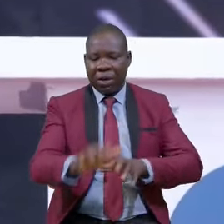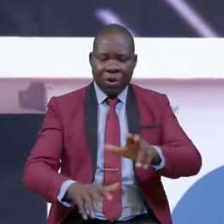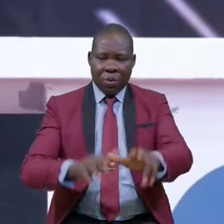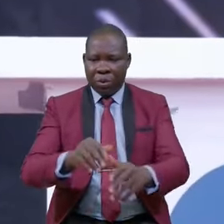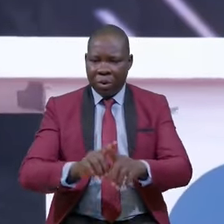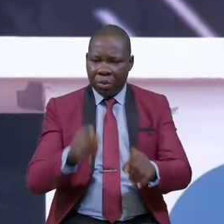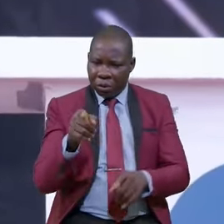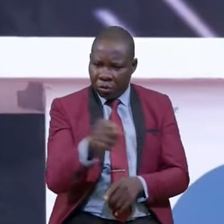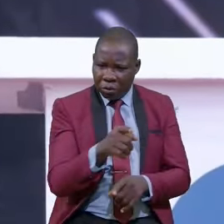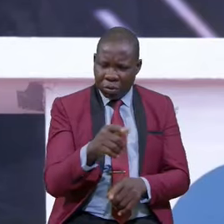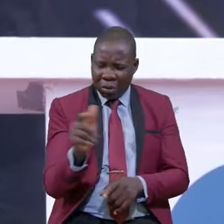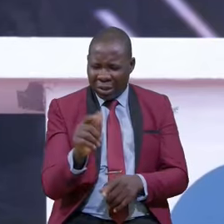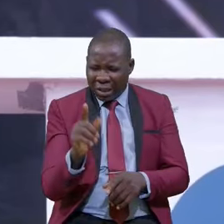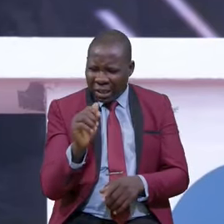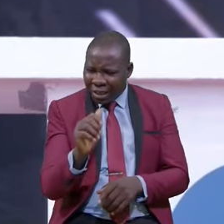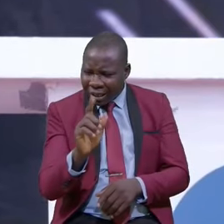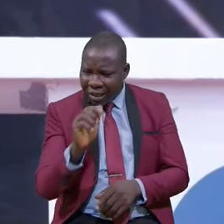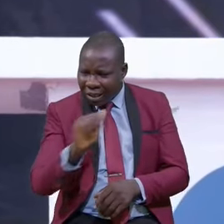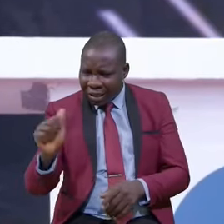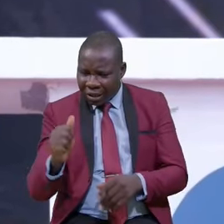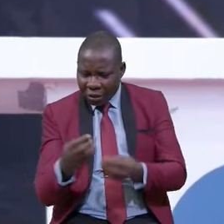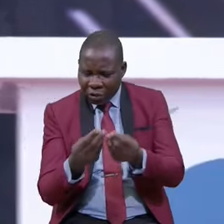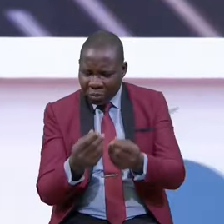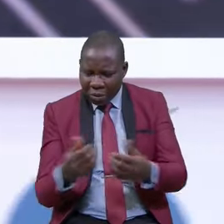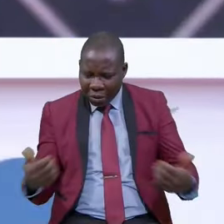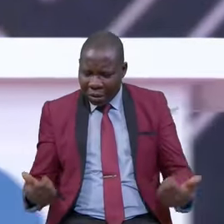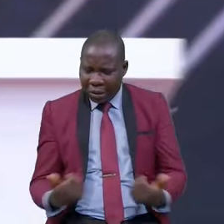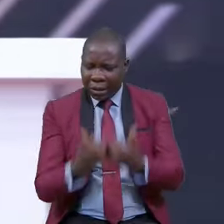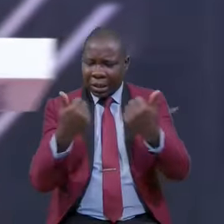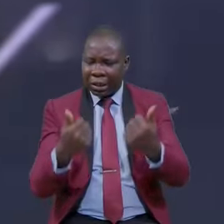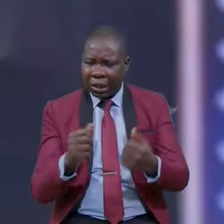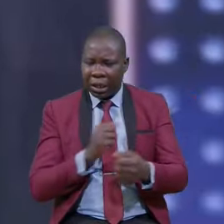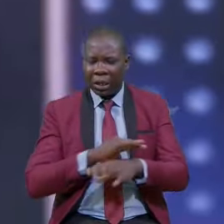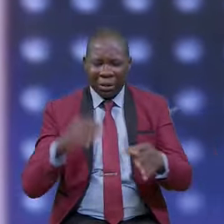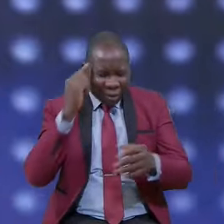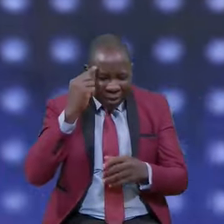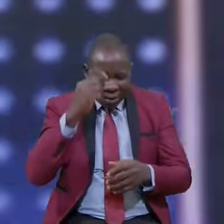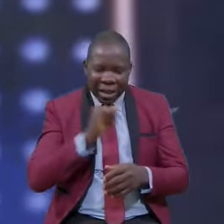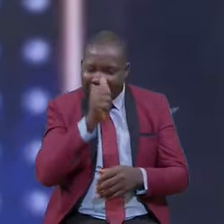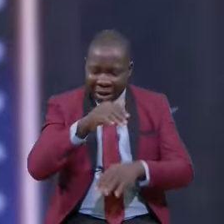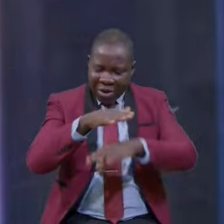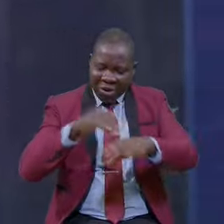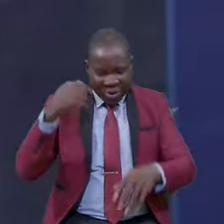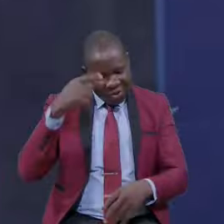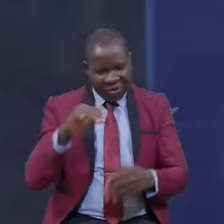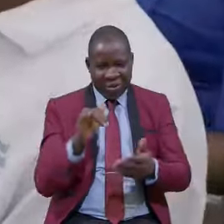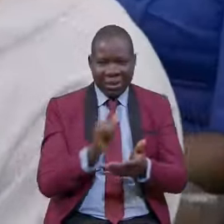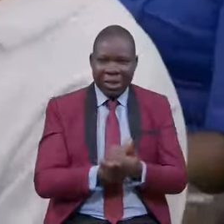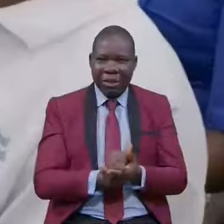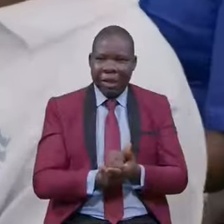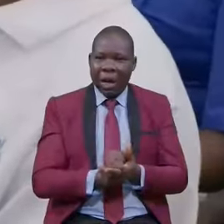un peu de retard, je ne pense pas que je suis appelé pour ça. Je ne pense pas que je peux faire ça. Non, tu peux. Et tu le